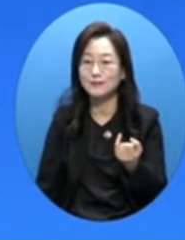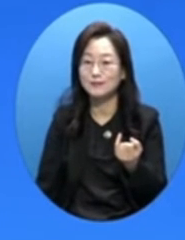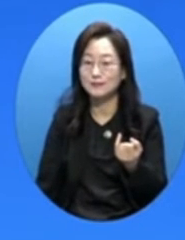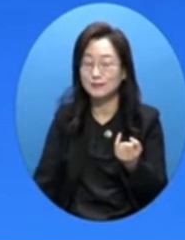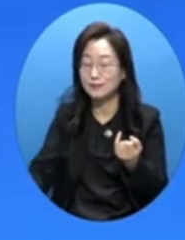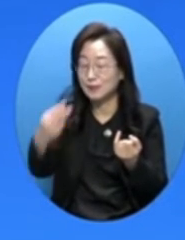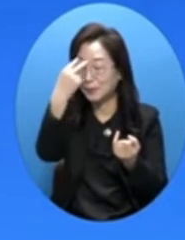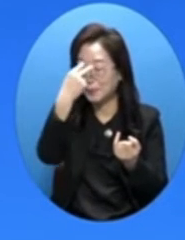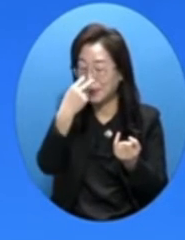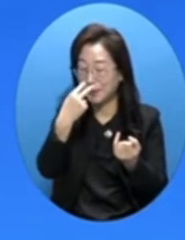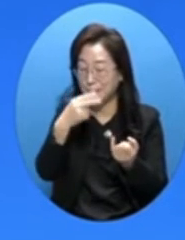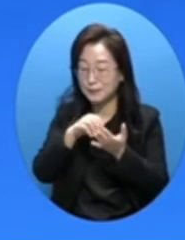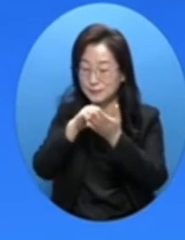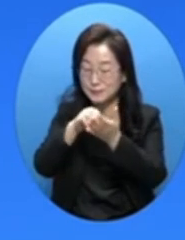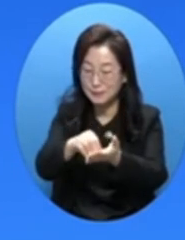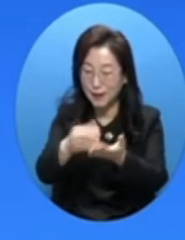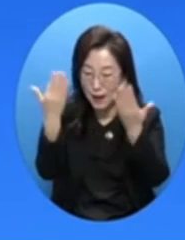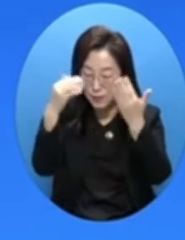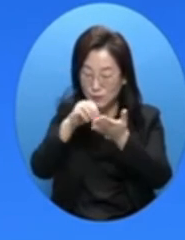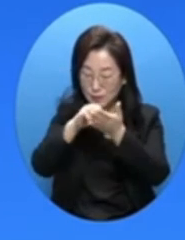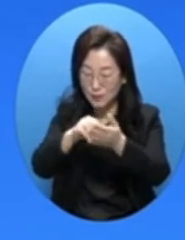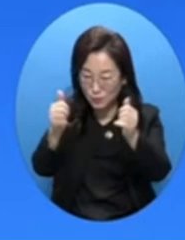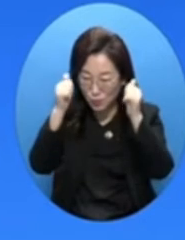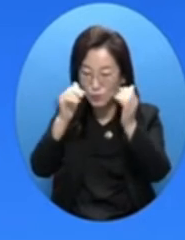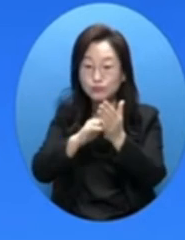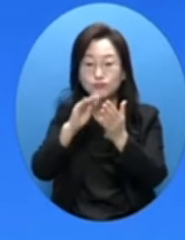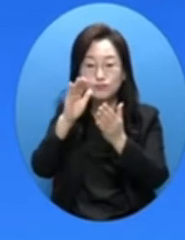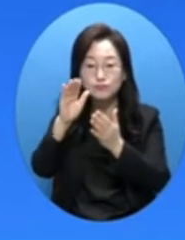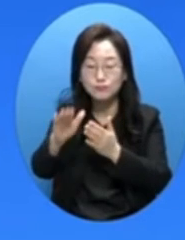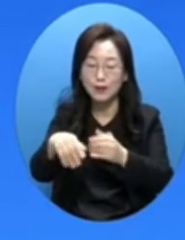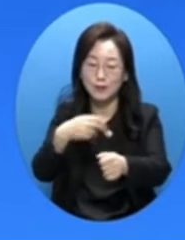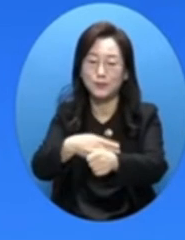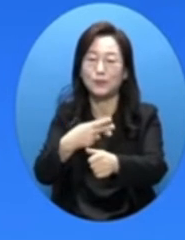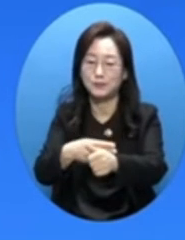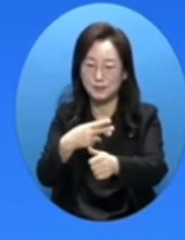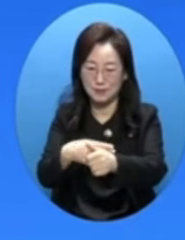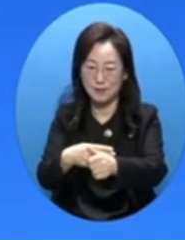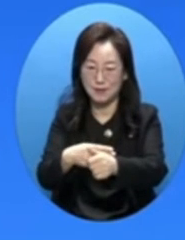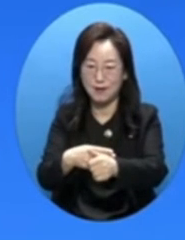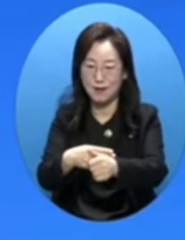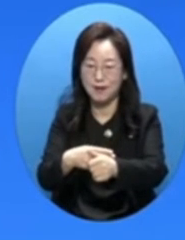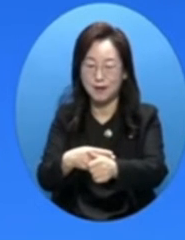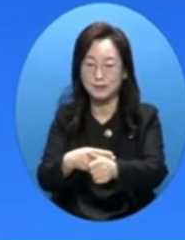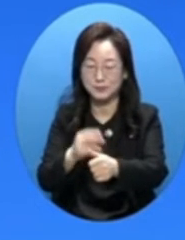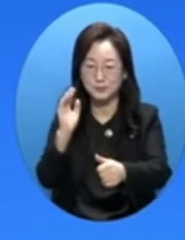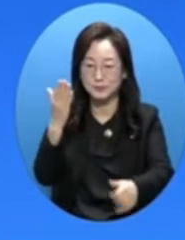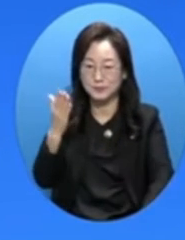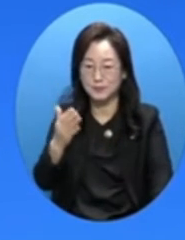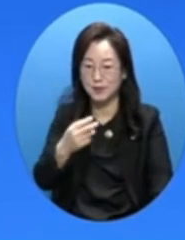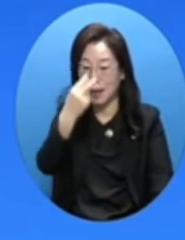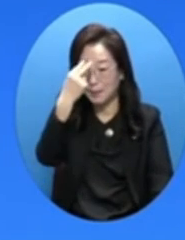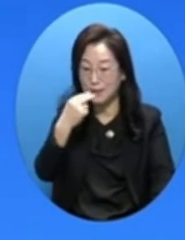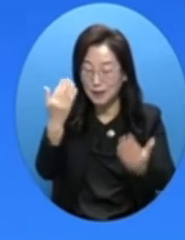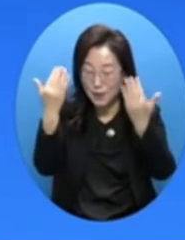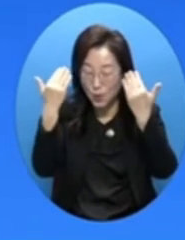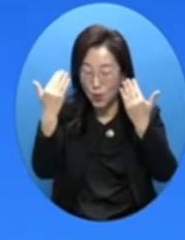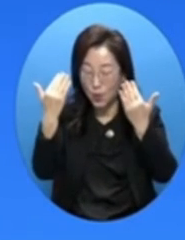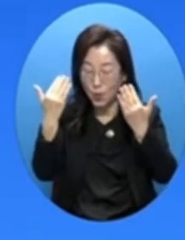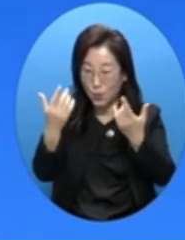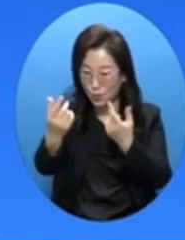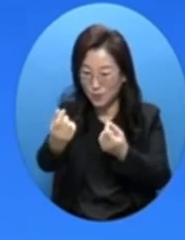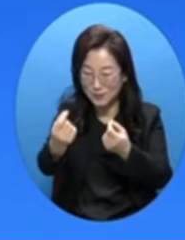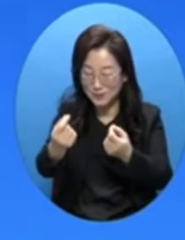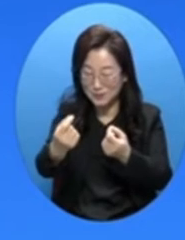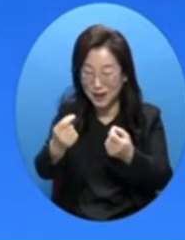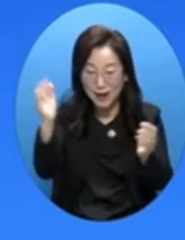맹인 학교를 졸업하고 또 교사가 되어서 맹인 학교에서 안 못 보는 아이들을